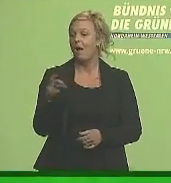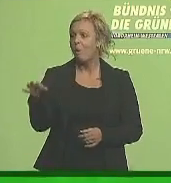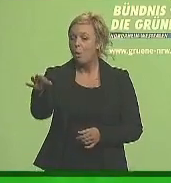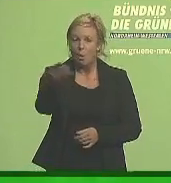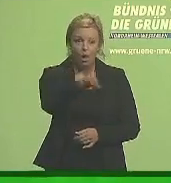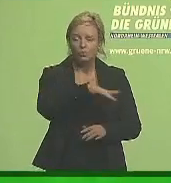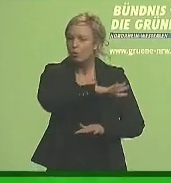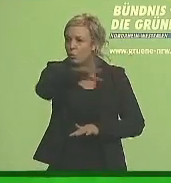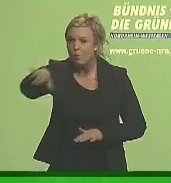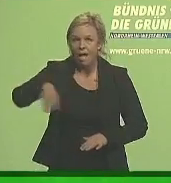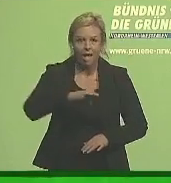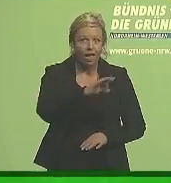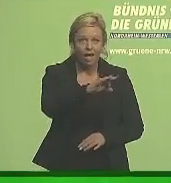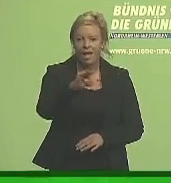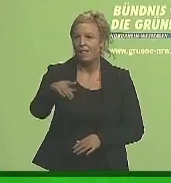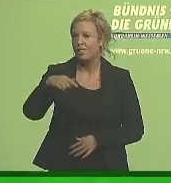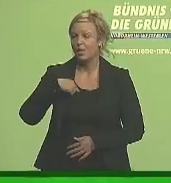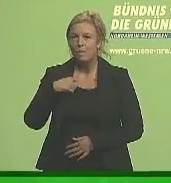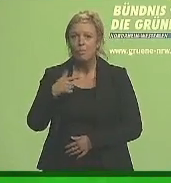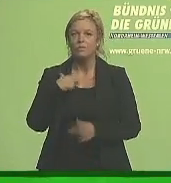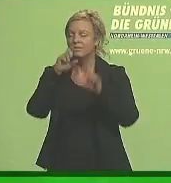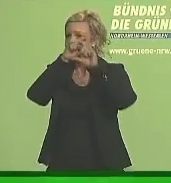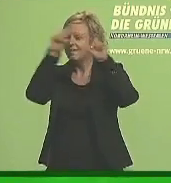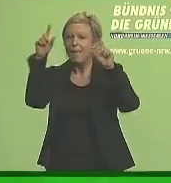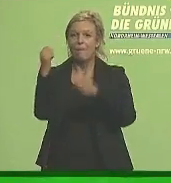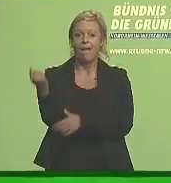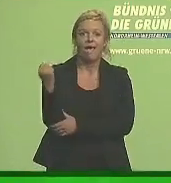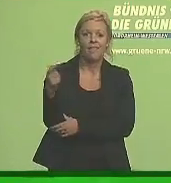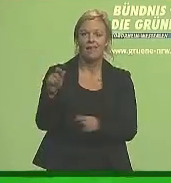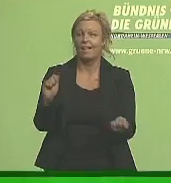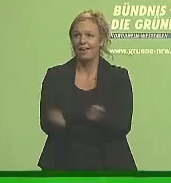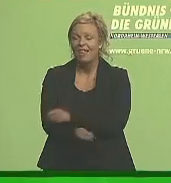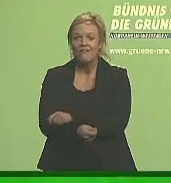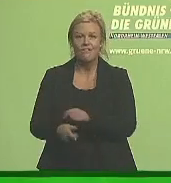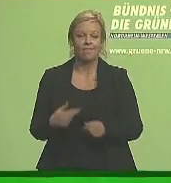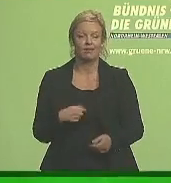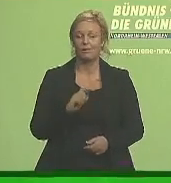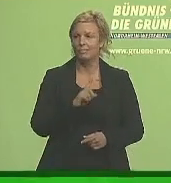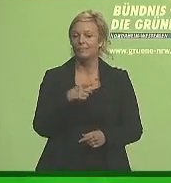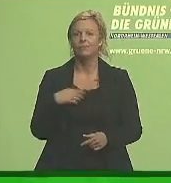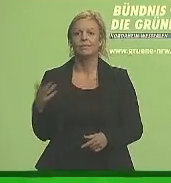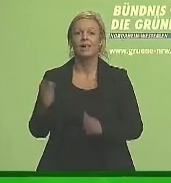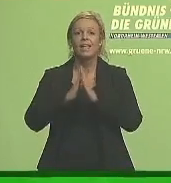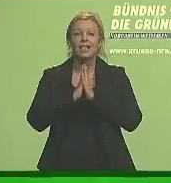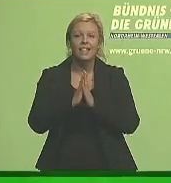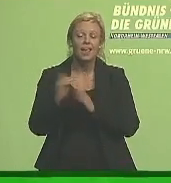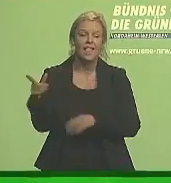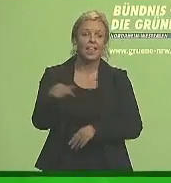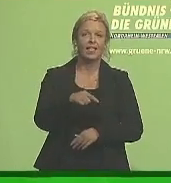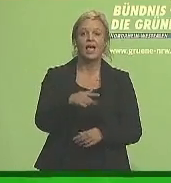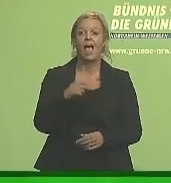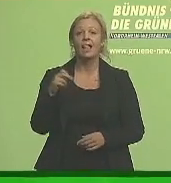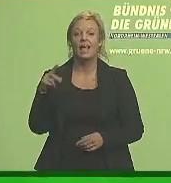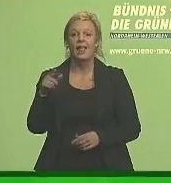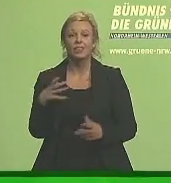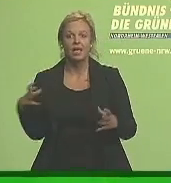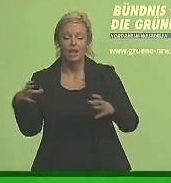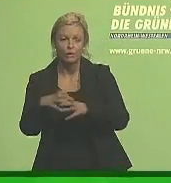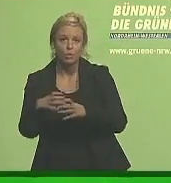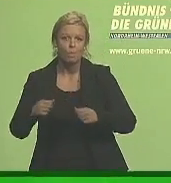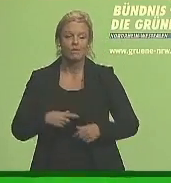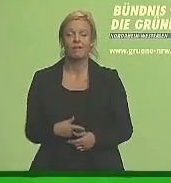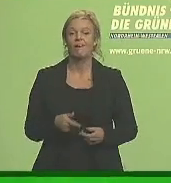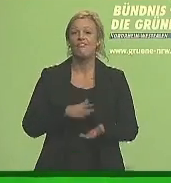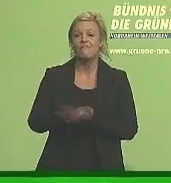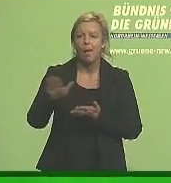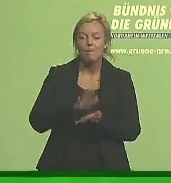Wir machen die runden Tische vor Ort zum Thema Energiewende. Wir holen die Kirchen dazu, wir holen die Agendagruppen dazu, wir holen die